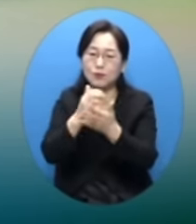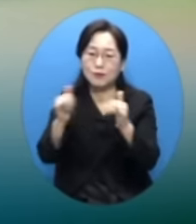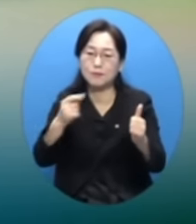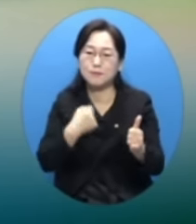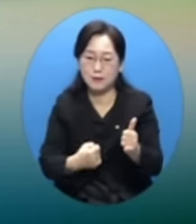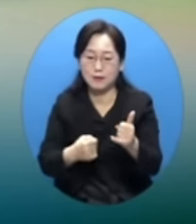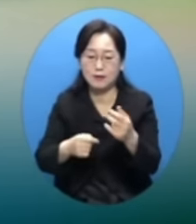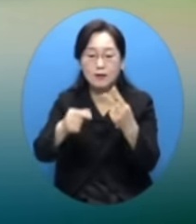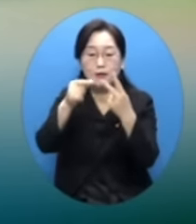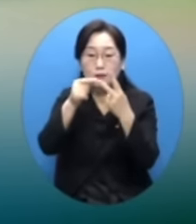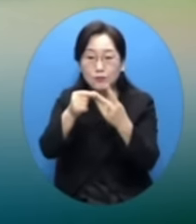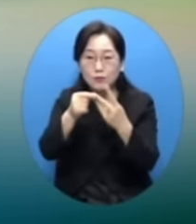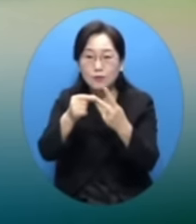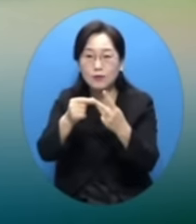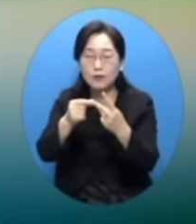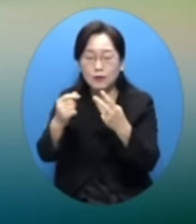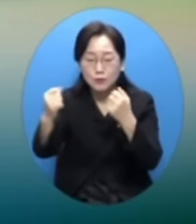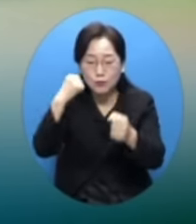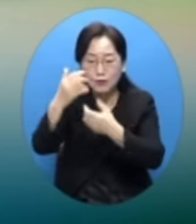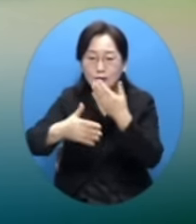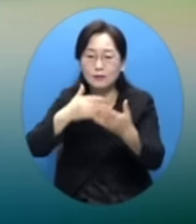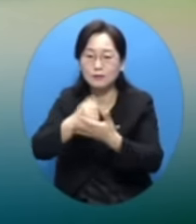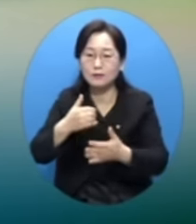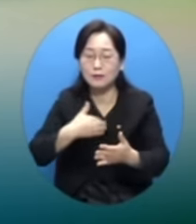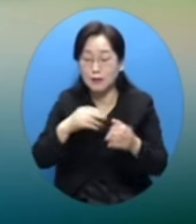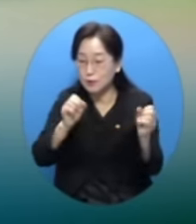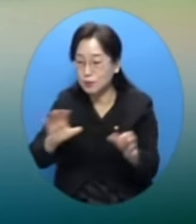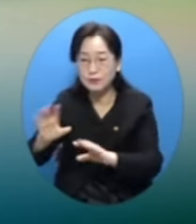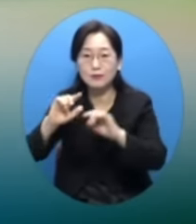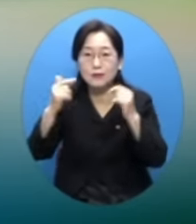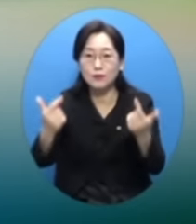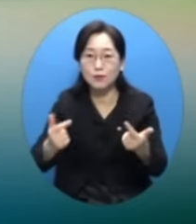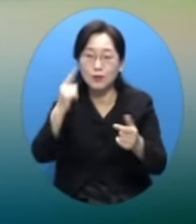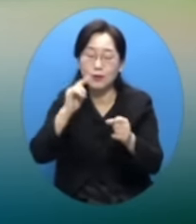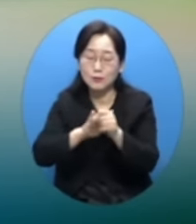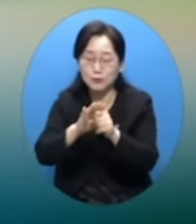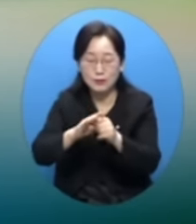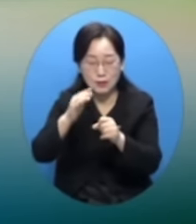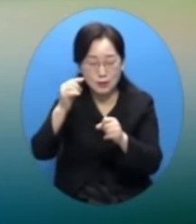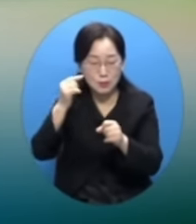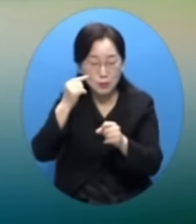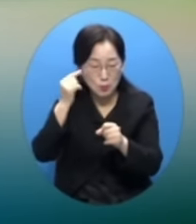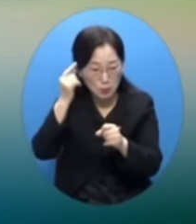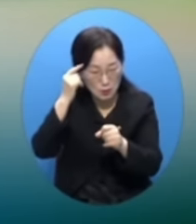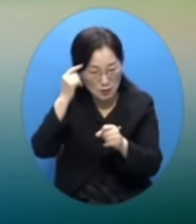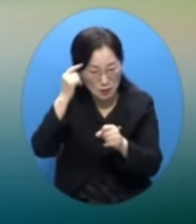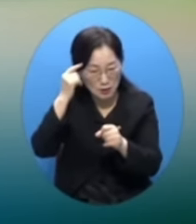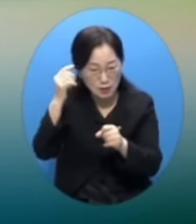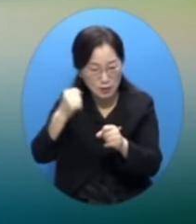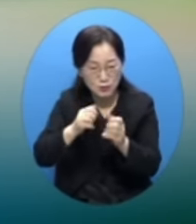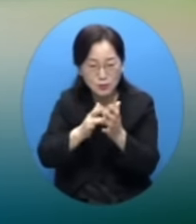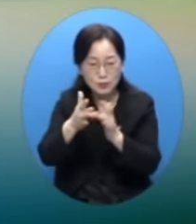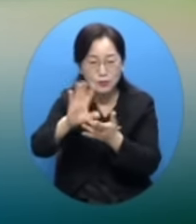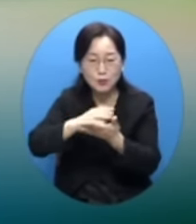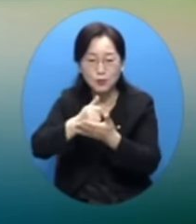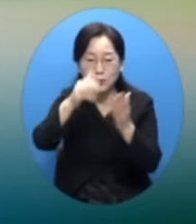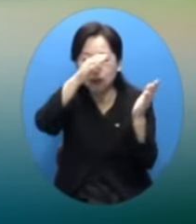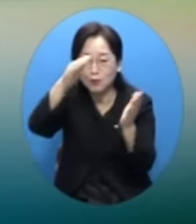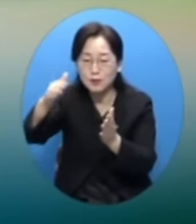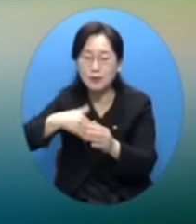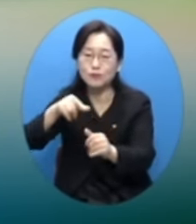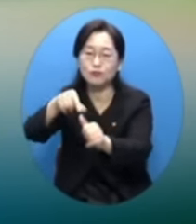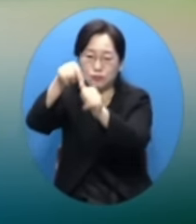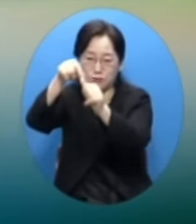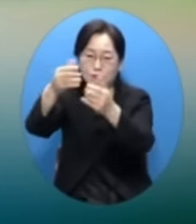것이었고 또 하나는 그럼에도 하나님은 나를 버리지 않으시고 불쌍히 여기사 예수 그리스도 통해 나를 구원하셨다는